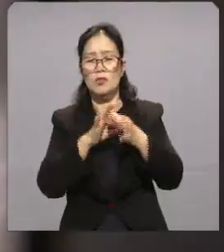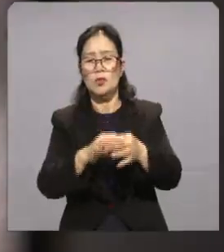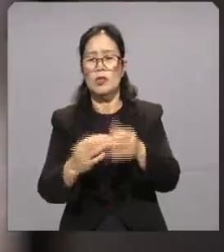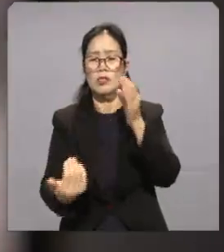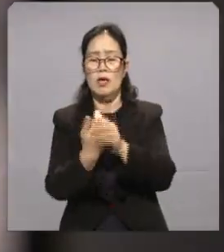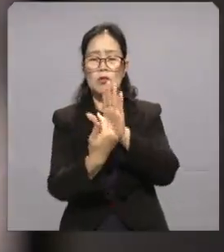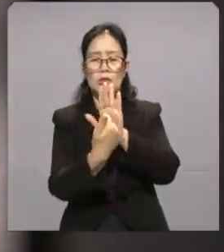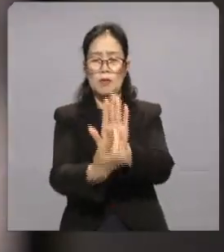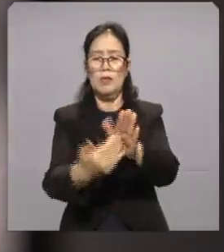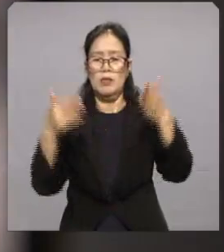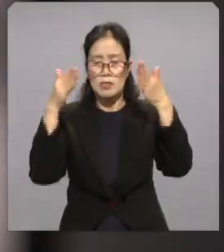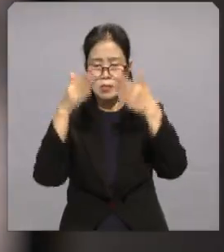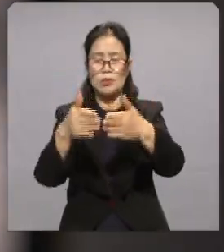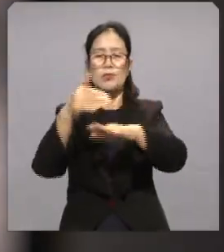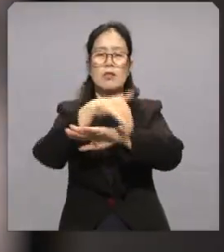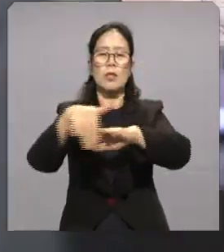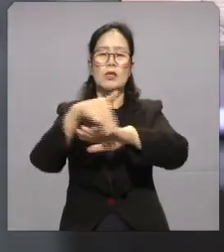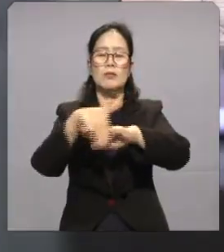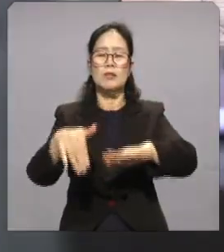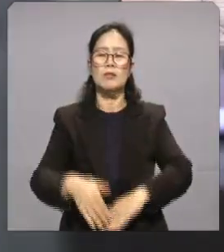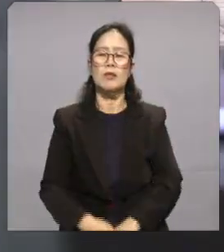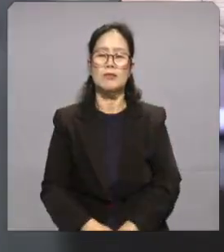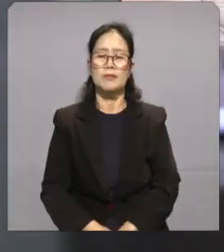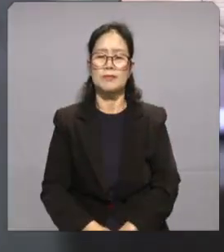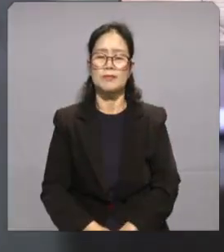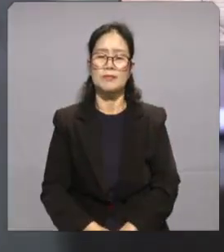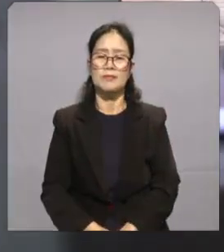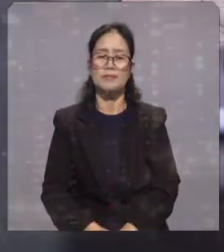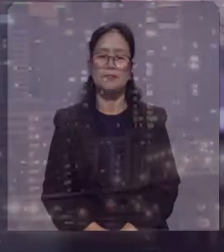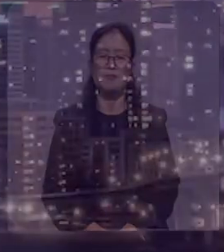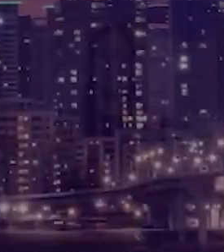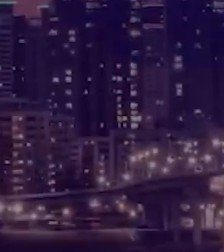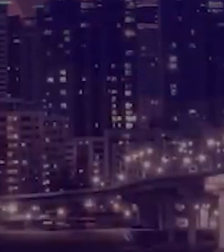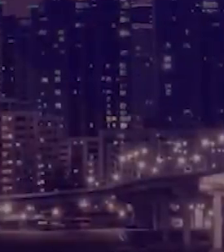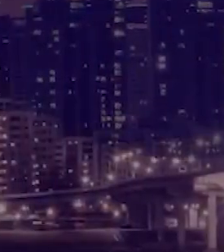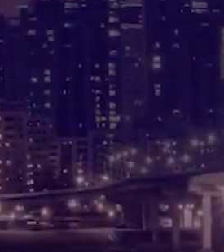예방에 집중한다는 계획입니다. OBS 뉴스 유성훈입니다.